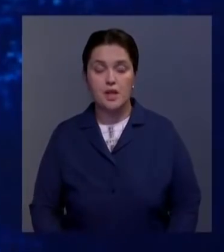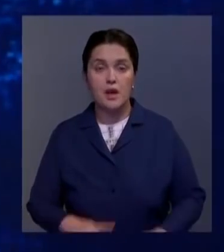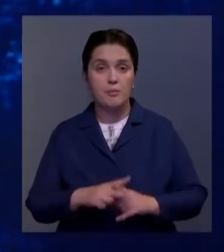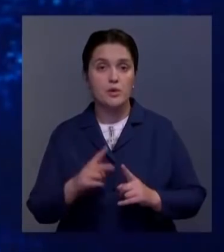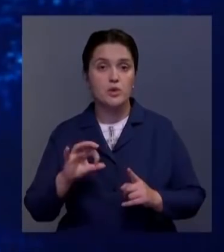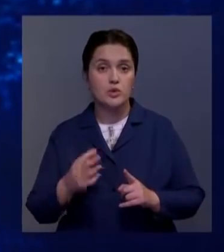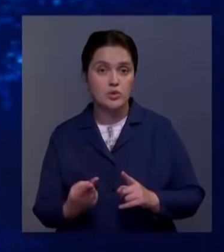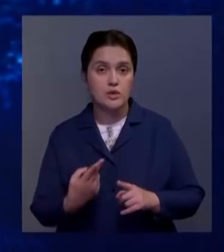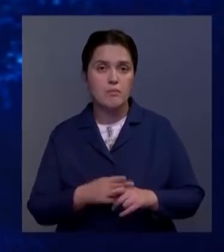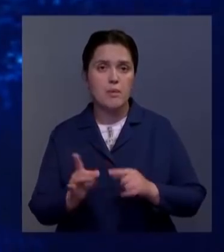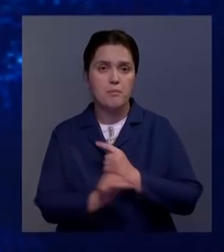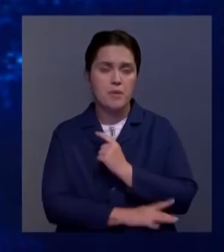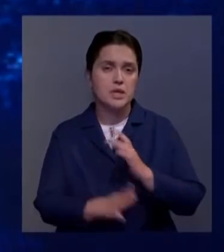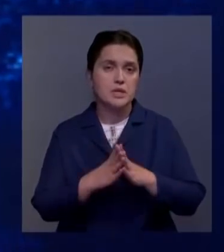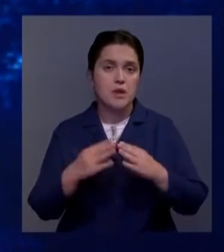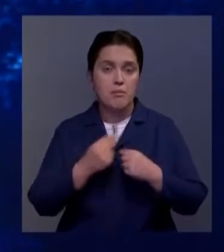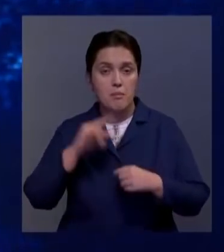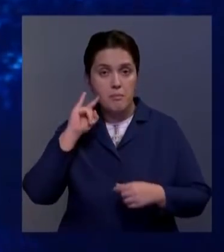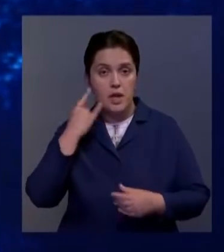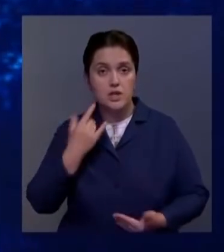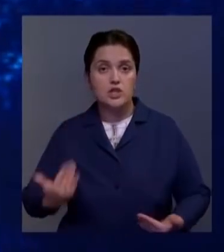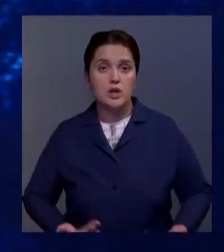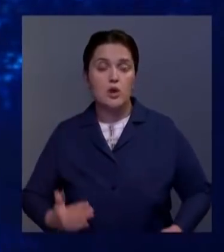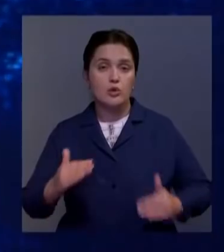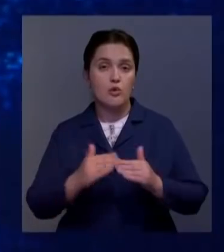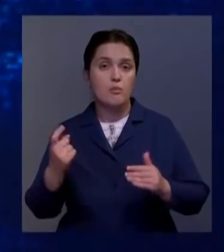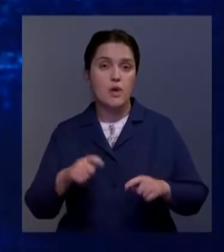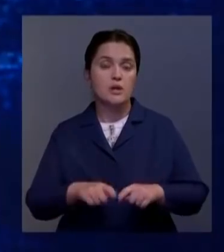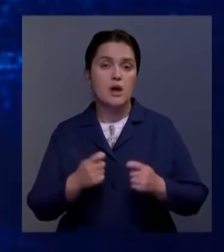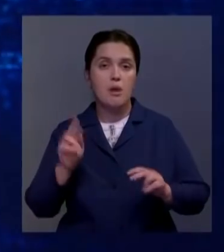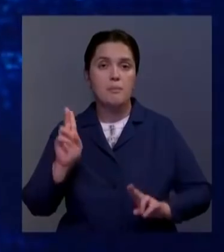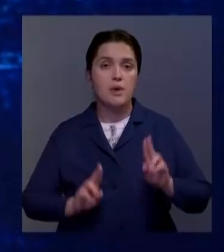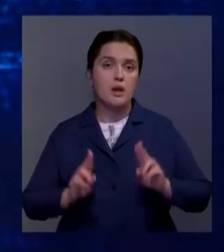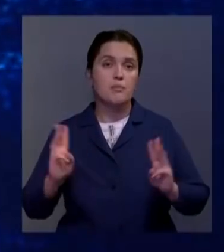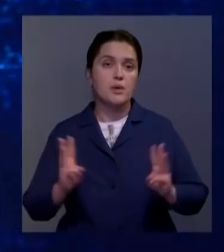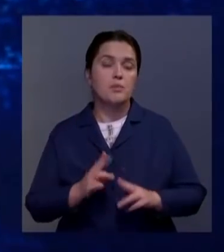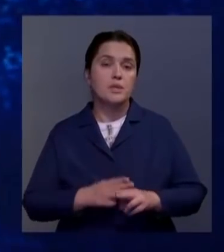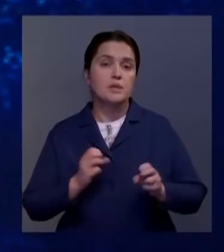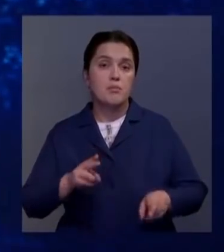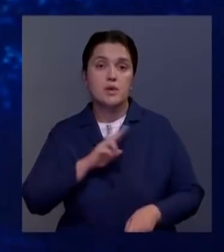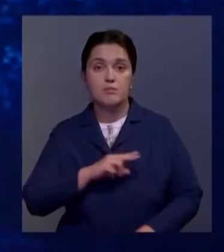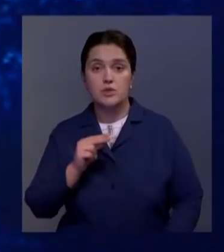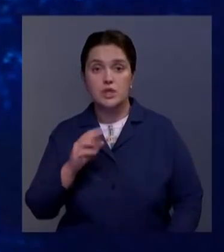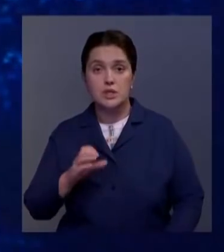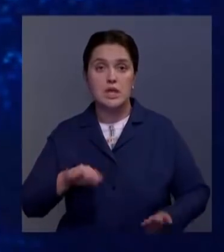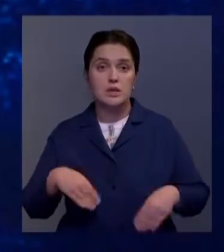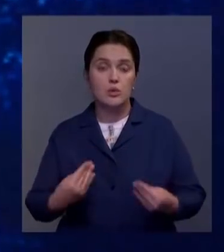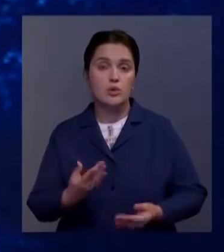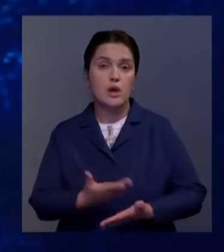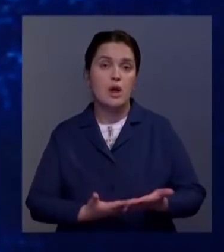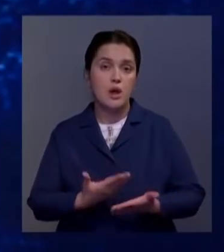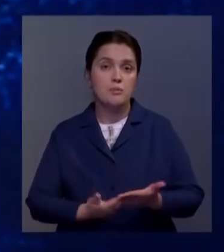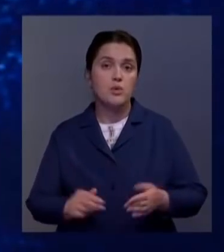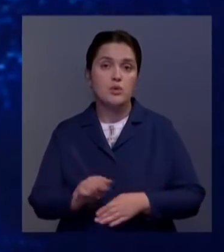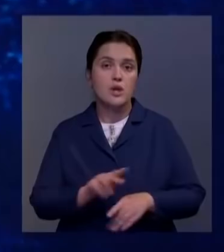Половина социально уязвимых семей Павлодара, проживающих в частных домах, нарушает правила пожарной безопасности. Сотрудники ЧС дают рекомендации и